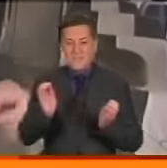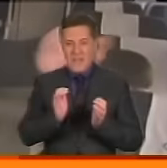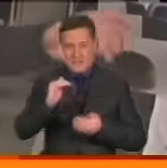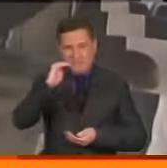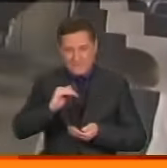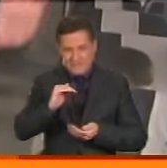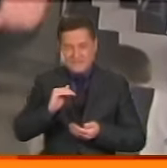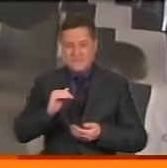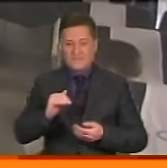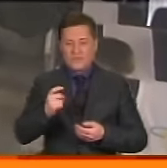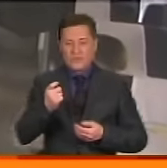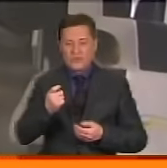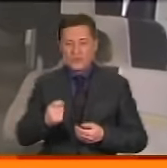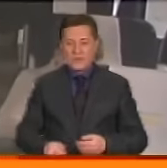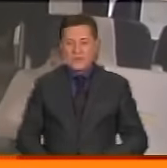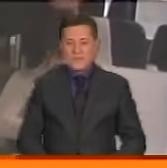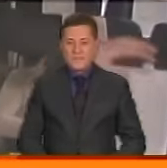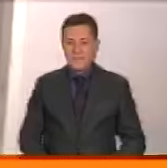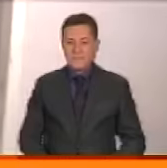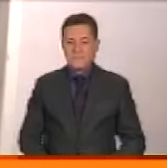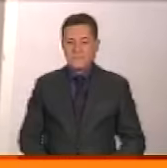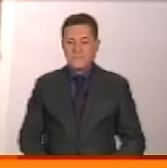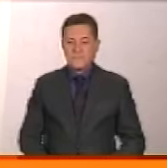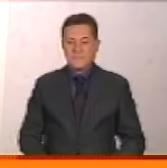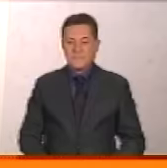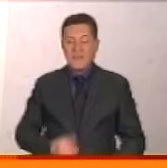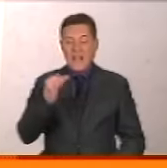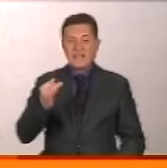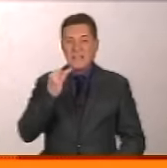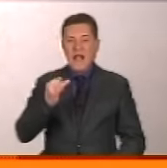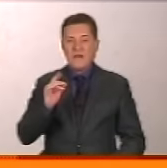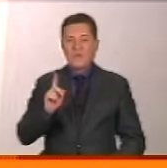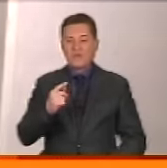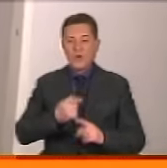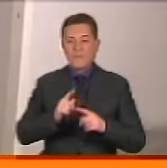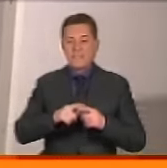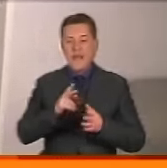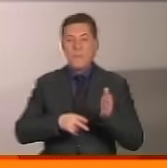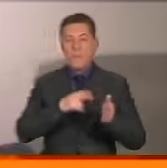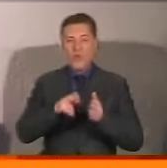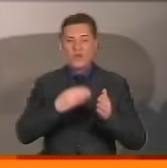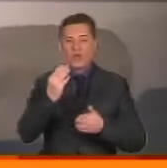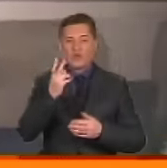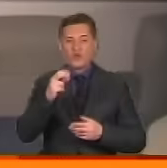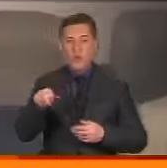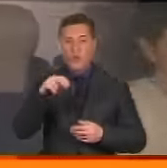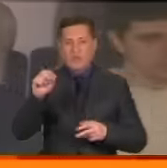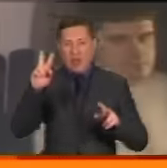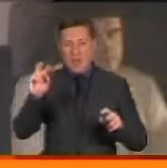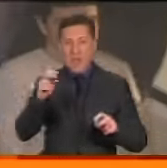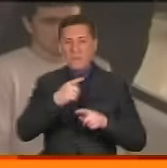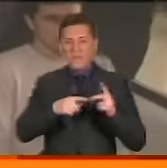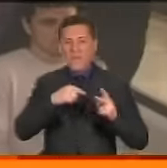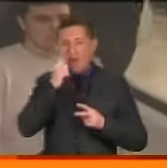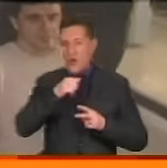привикли. А тут виходить якби трішки інший рівень. Цікаво, що оцей от потяг «Шкода» ще 1,5 роки тому